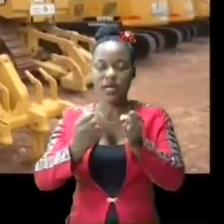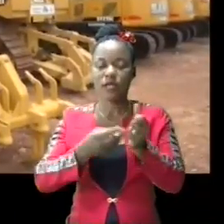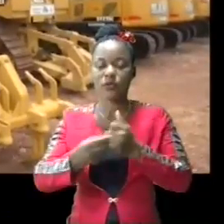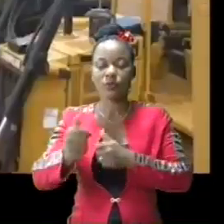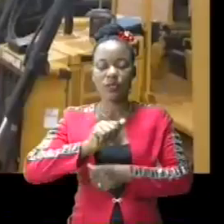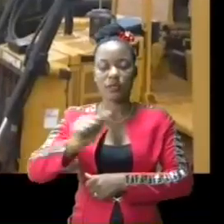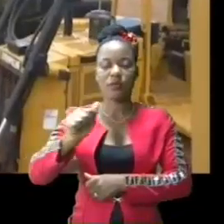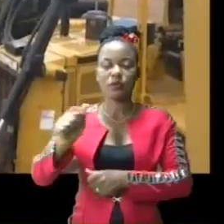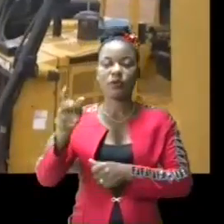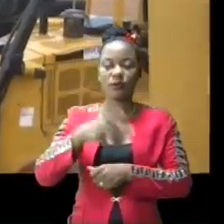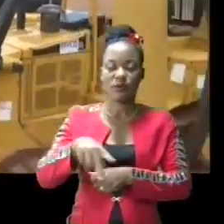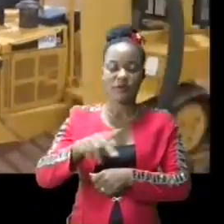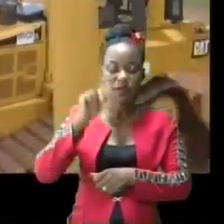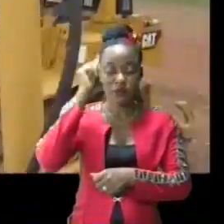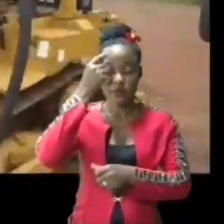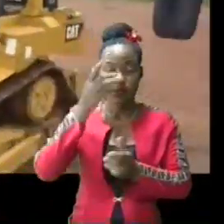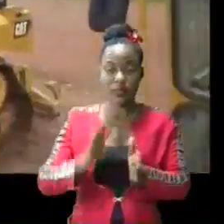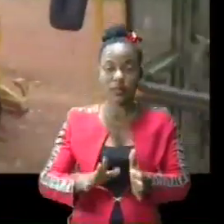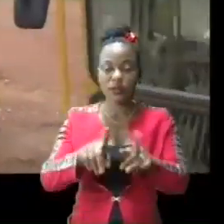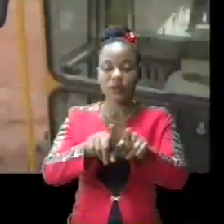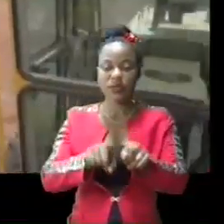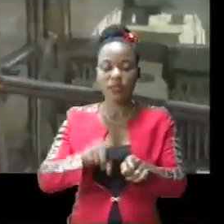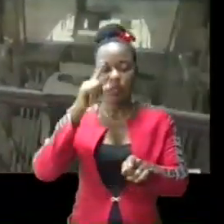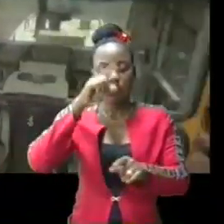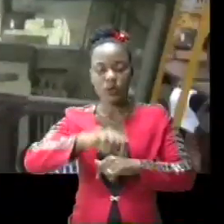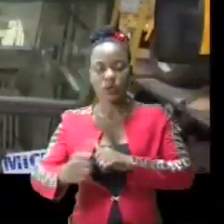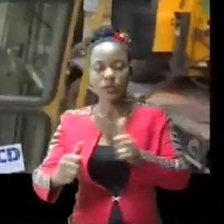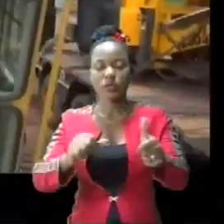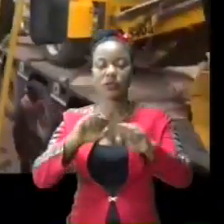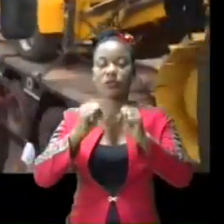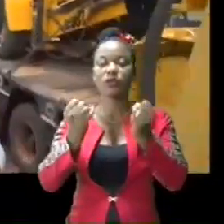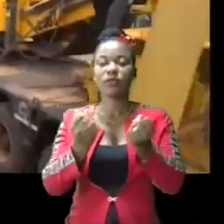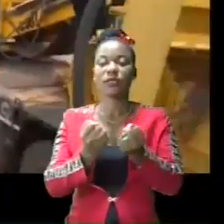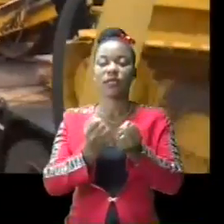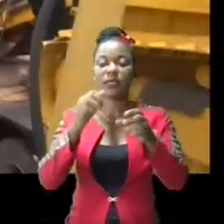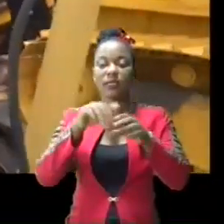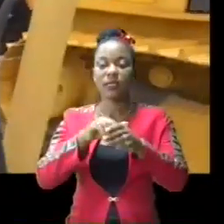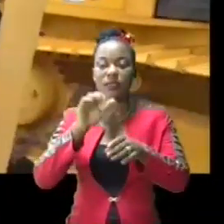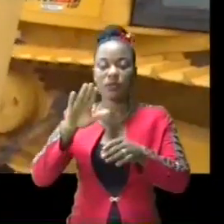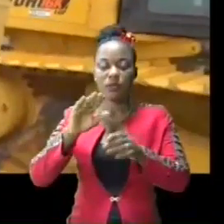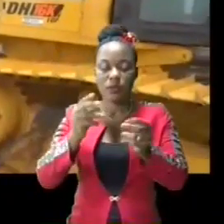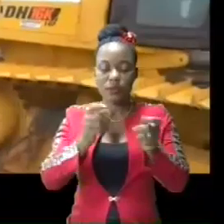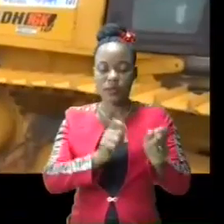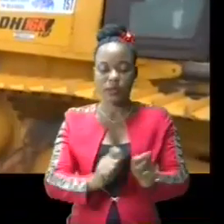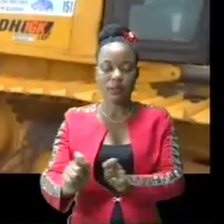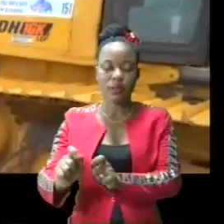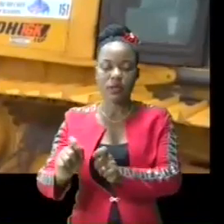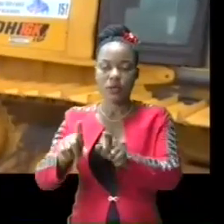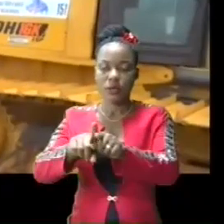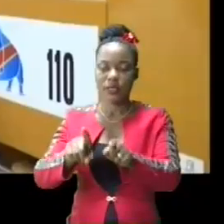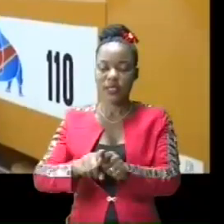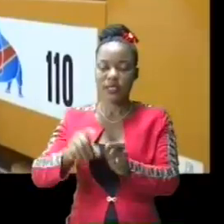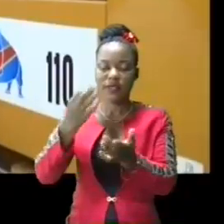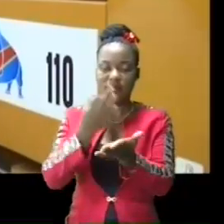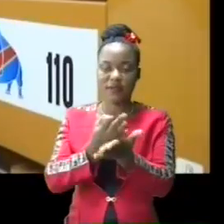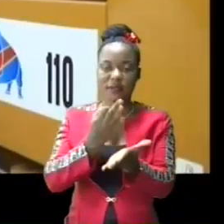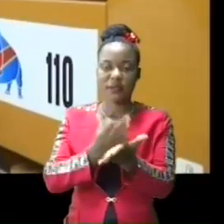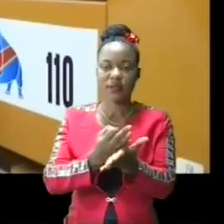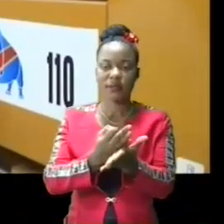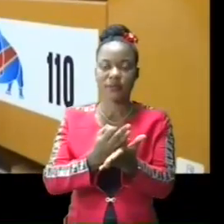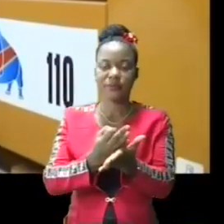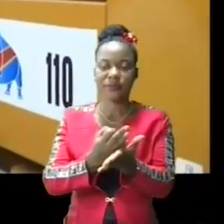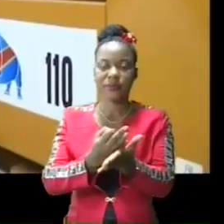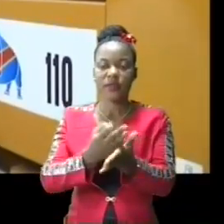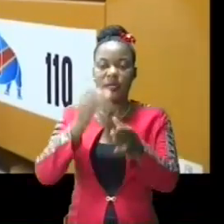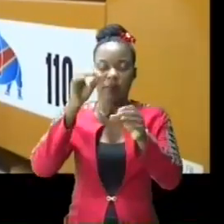destinés à réduire sensiblement l'influence des entreprises privées sur l'essor de son entité avec un coût financier difficilement supportable